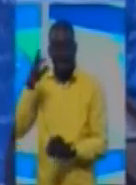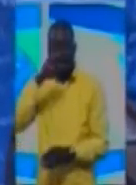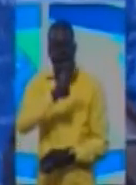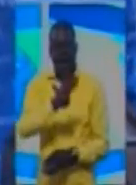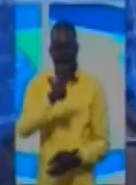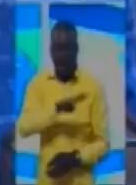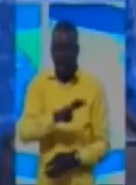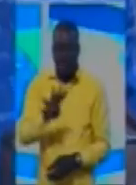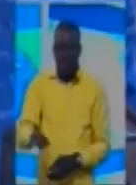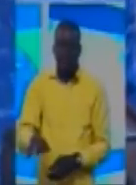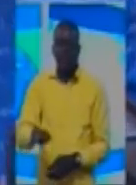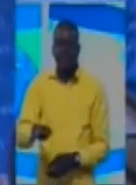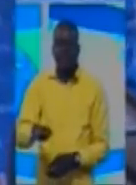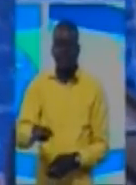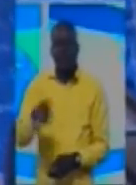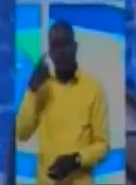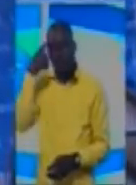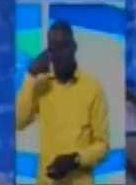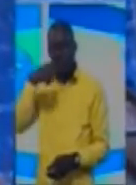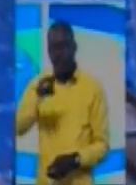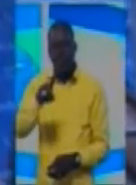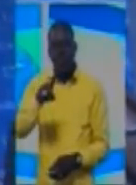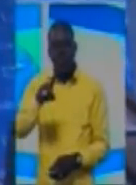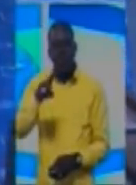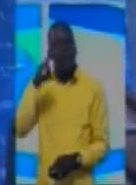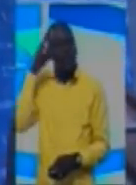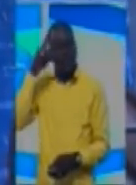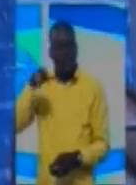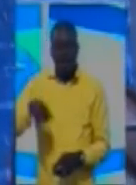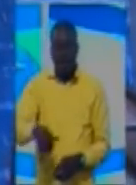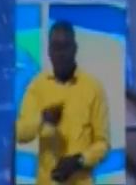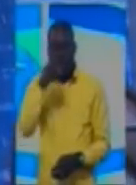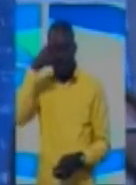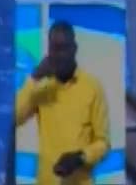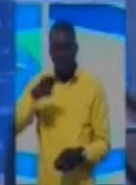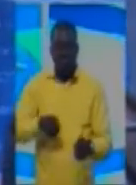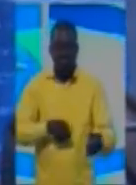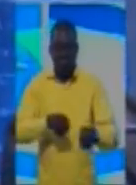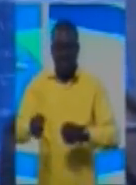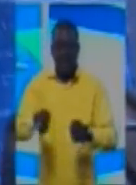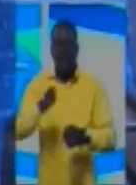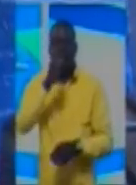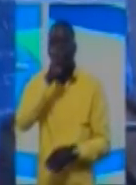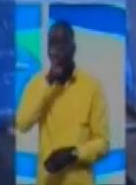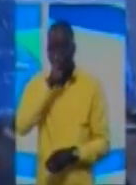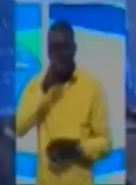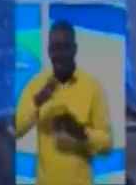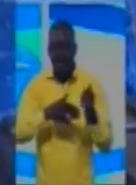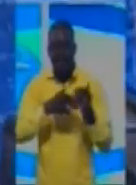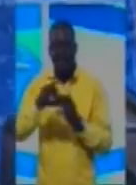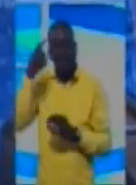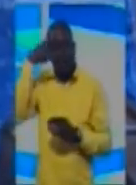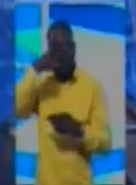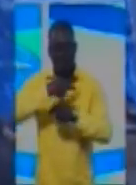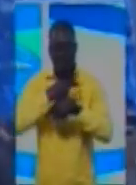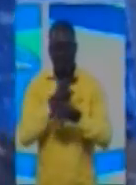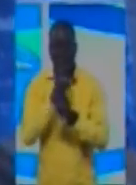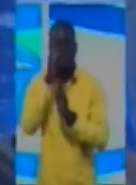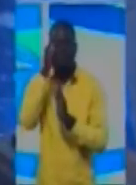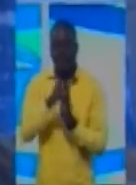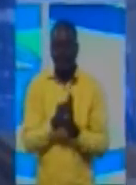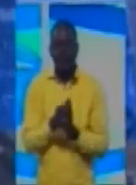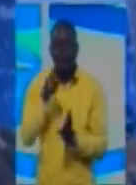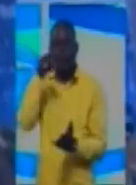4400 pour l'irrigation par la maîtrise totale de l'eau afin de booster la production, et